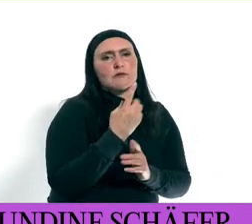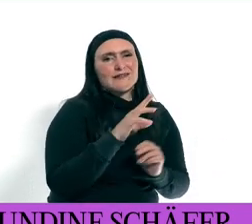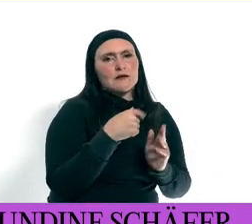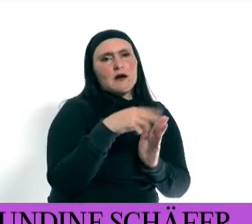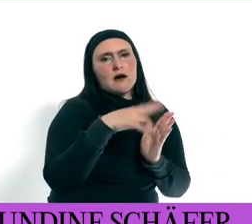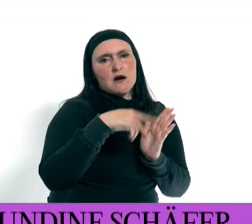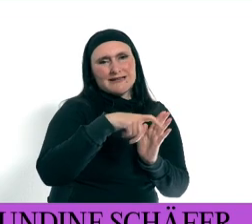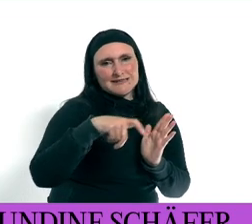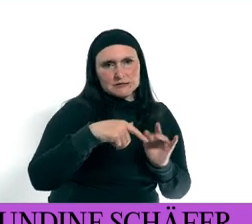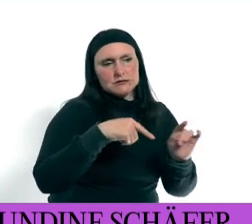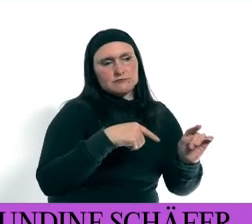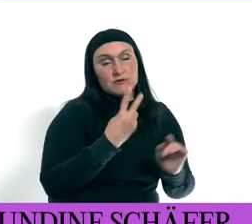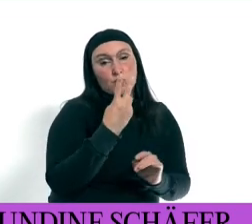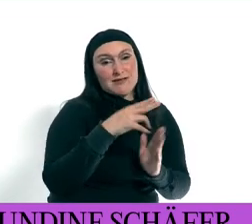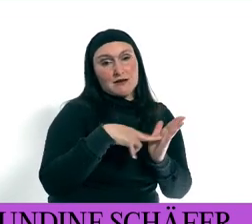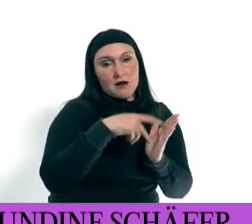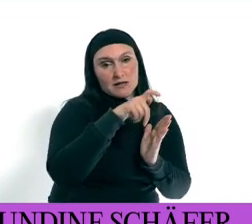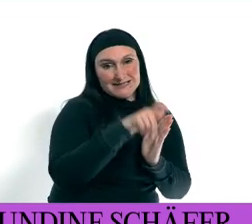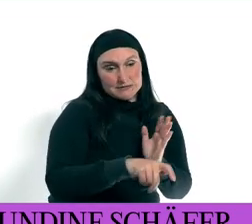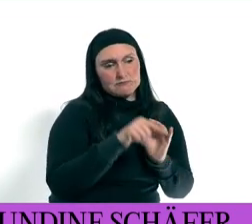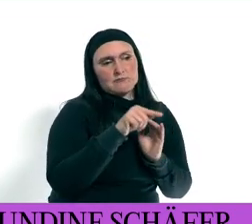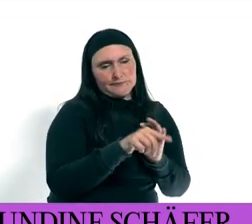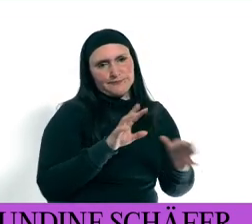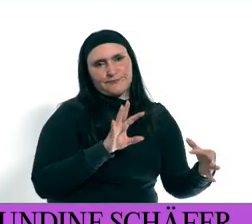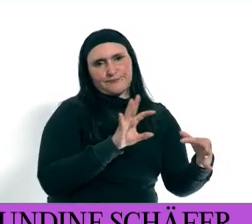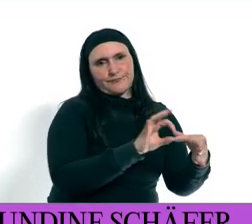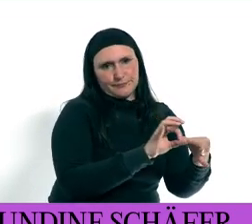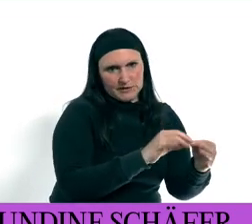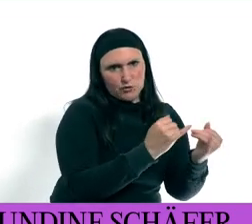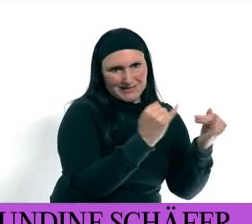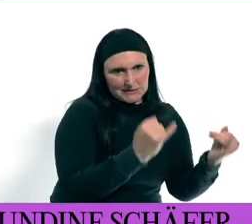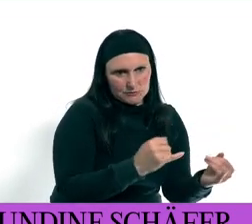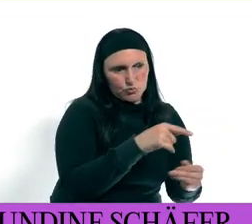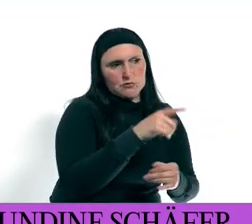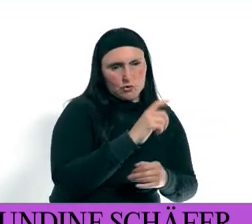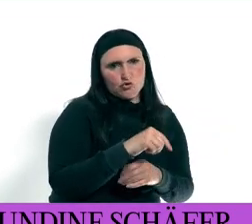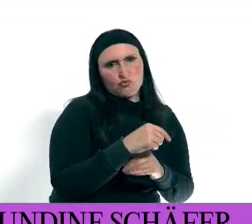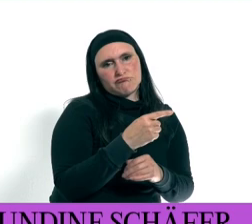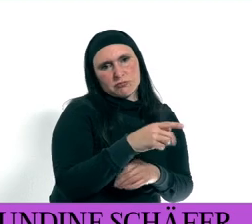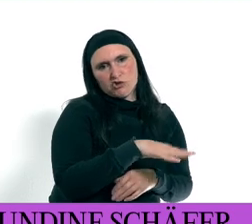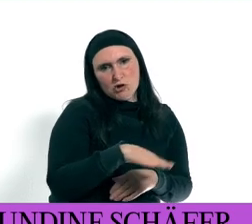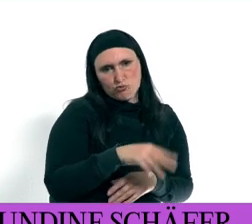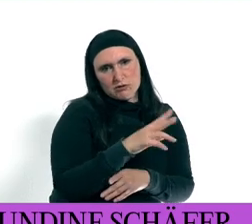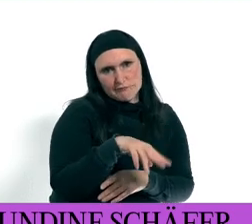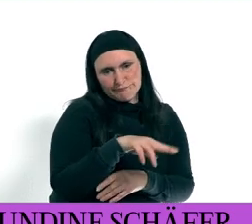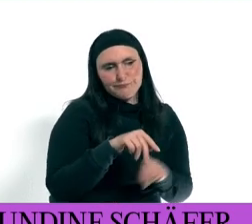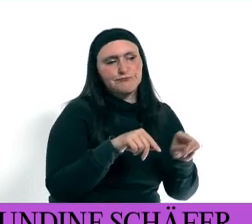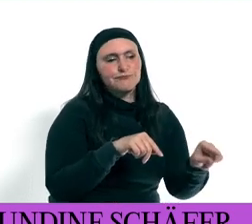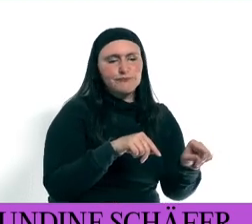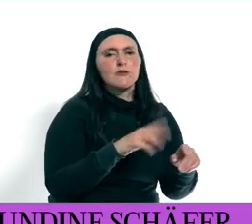Pandemie. Kind of connection with that. Gingen die Kinder dorthin und bekamen dort etwas zu essen.